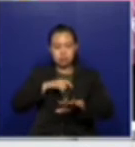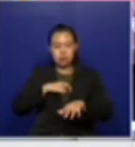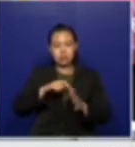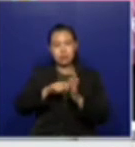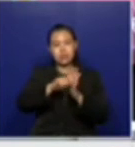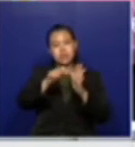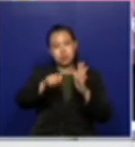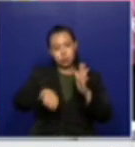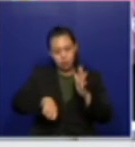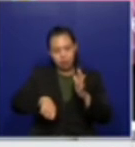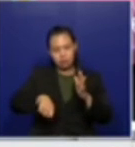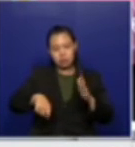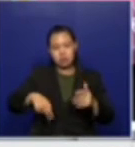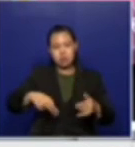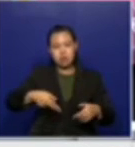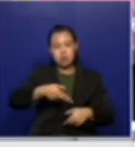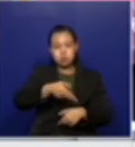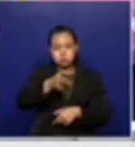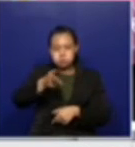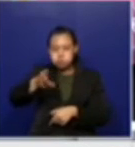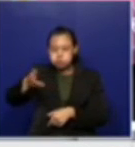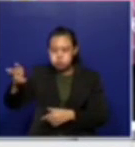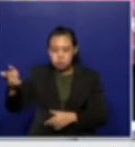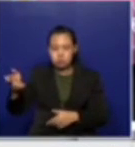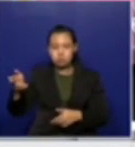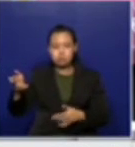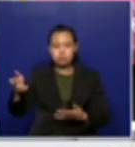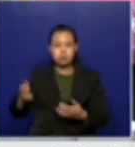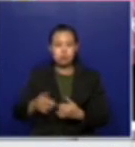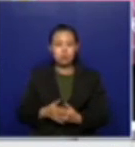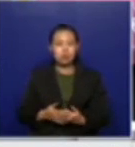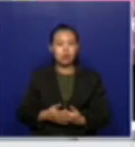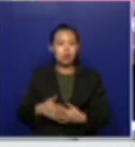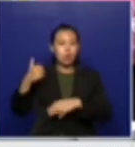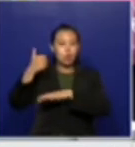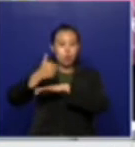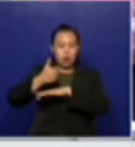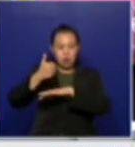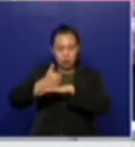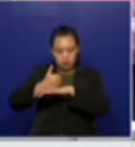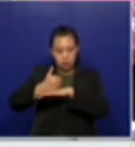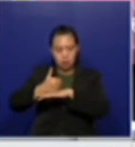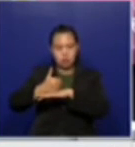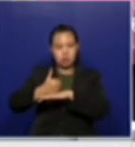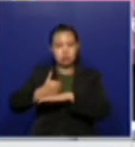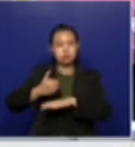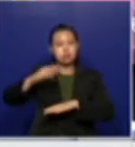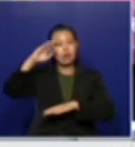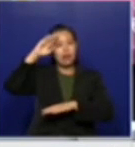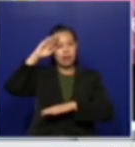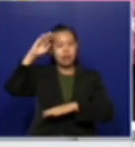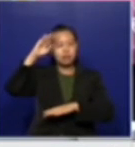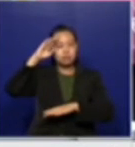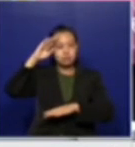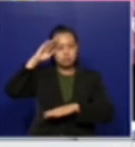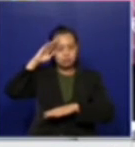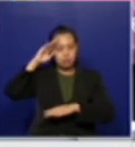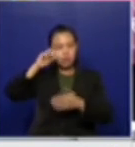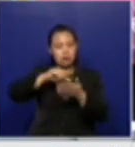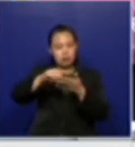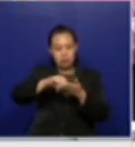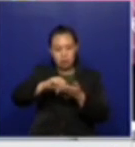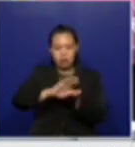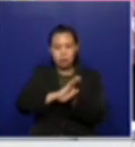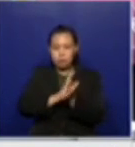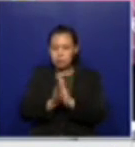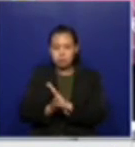ชวันนี้ผบ.ทบ.นี่เคยพูดว่าจะต้องมีการปรับปรุงแก้ไขเรื่องนู้นเรื่องนี้วันนี้ไม่มีการด